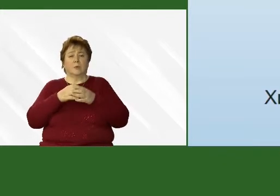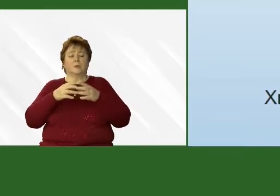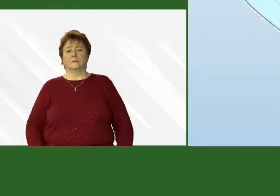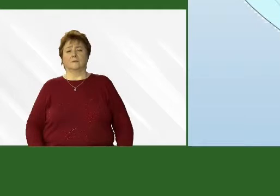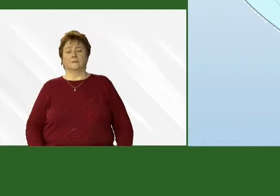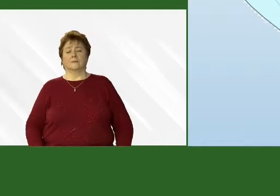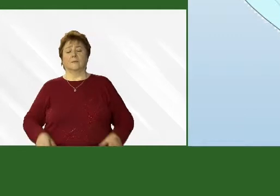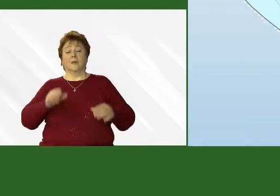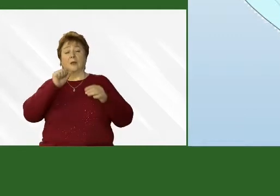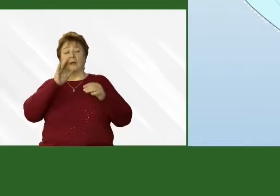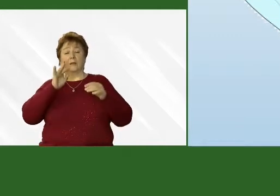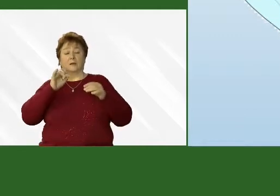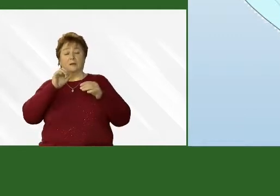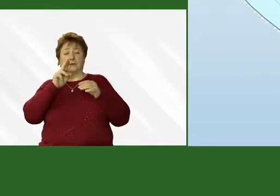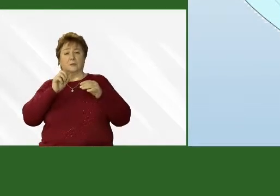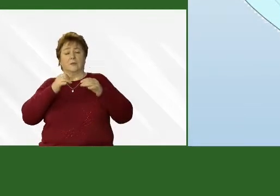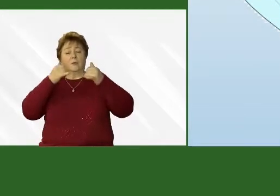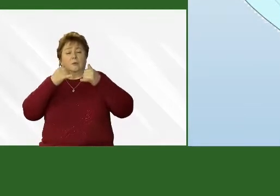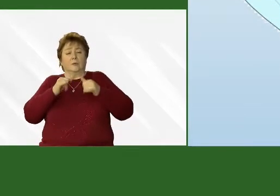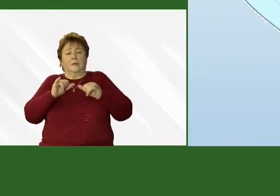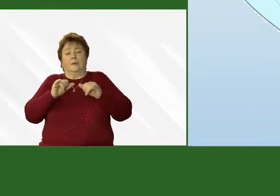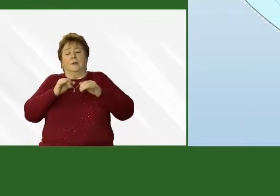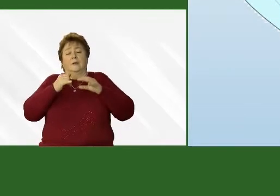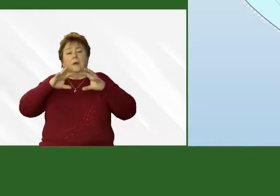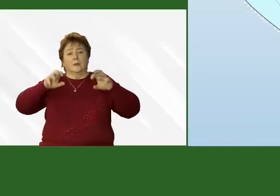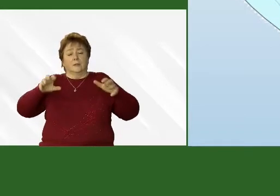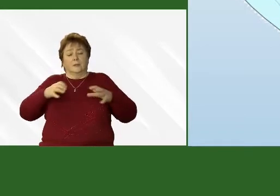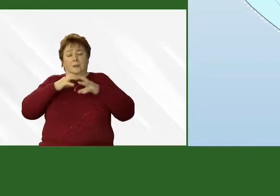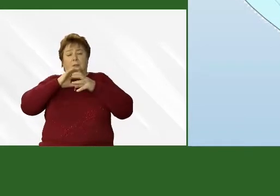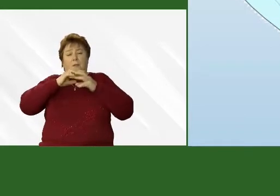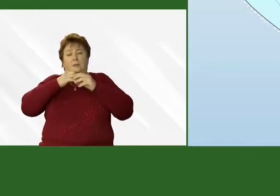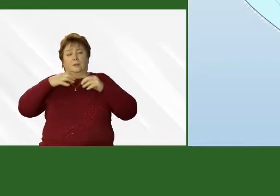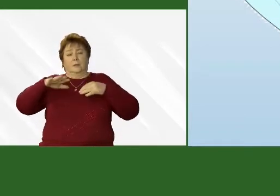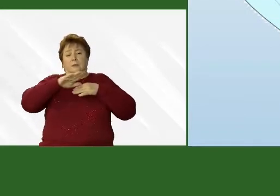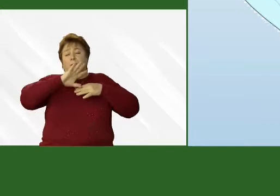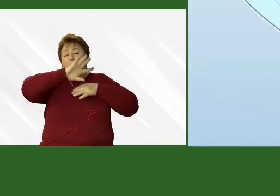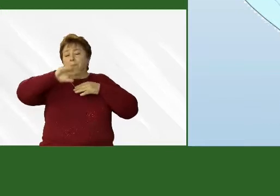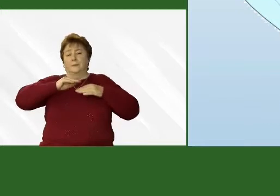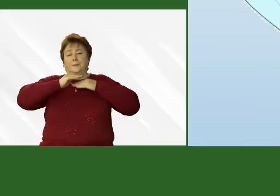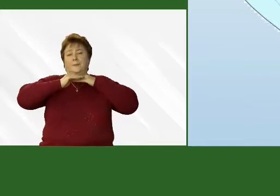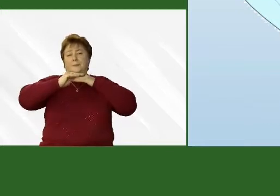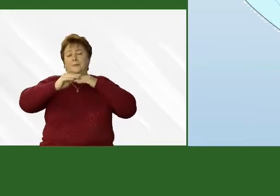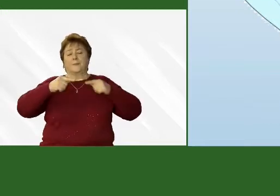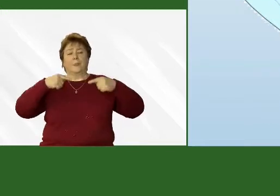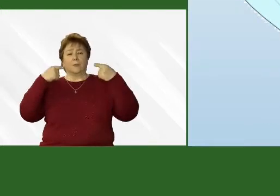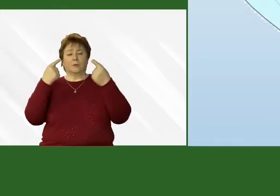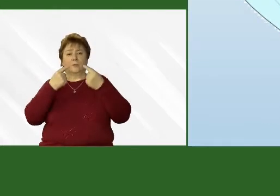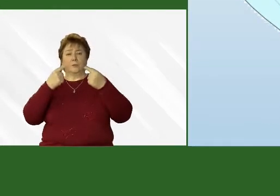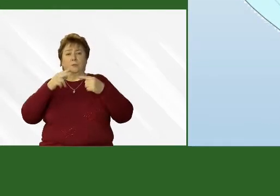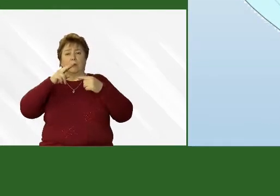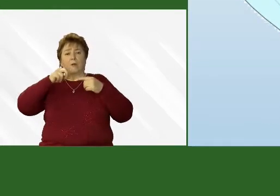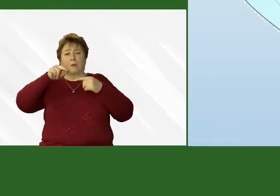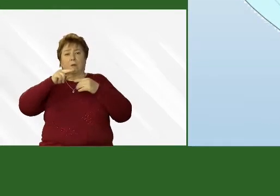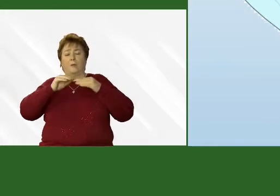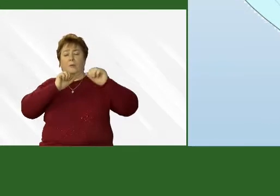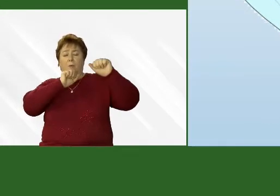станций. Антарктида – уникальный континент Земли, почти целиком покрытый крупнейшим